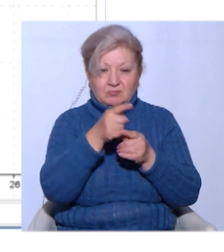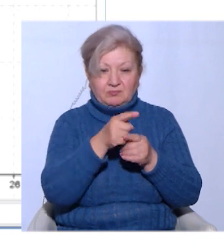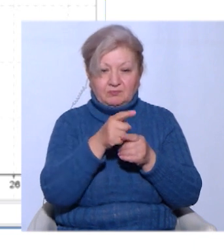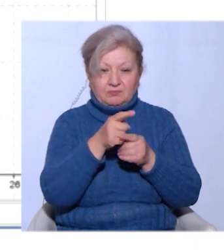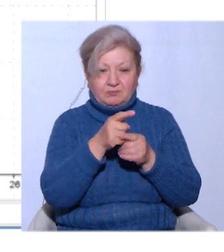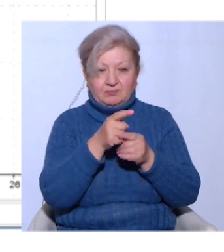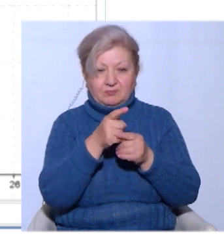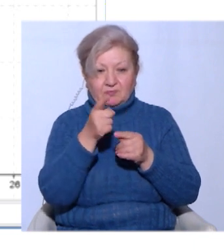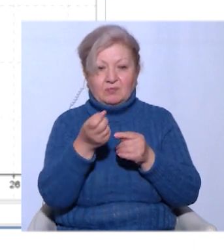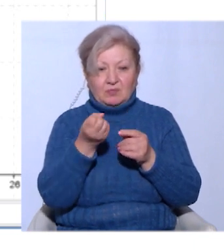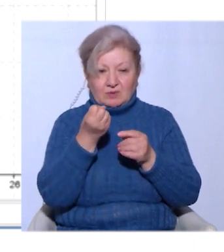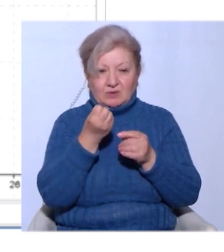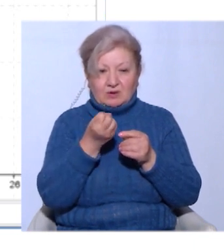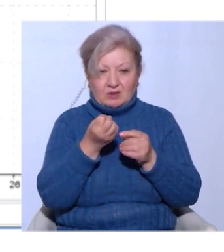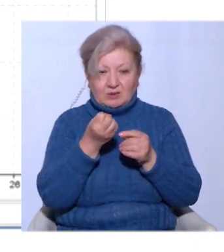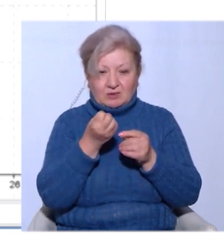და შემდეგ